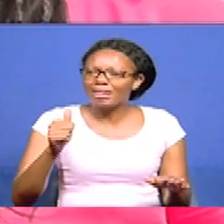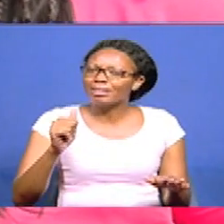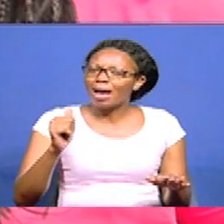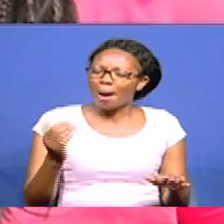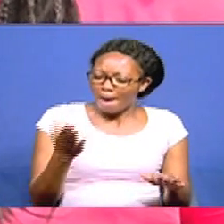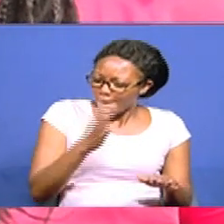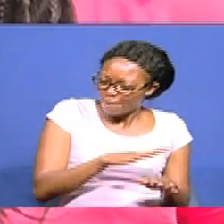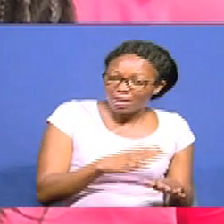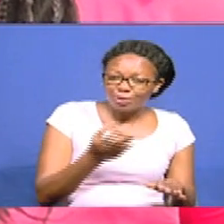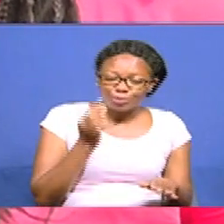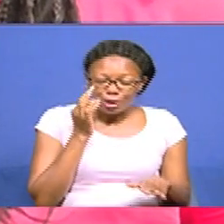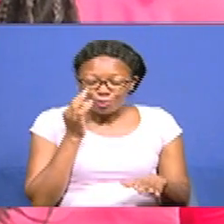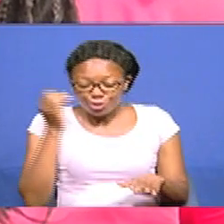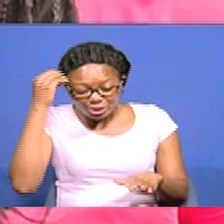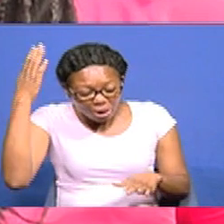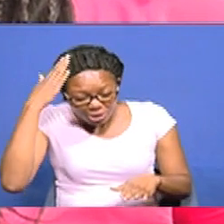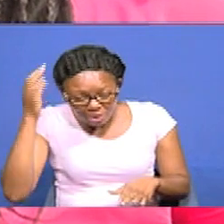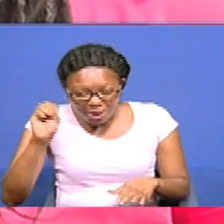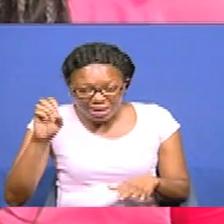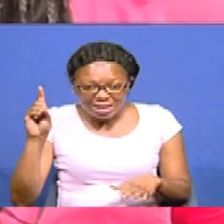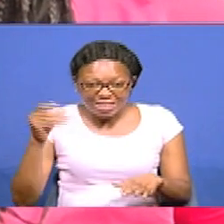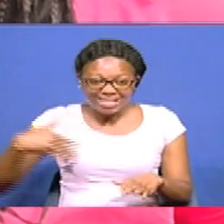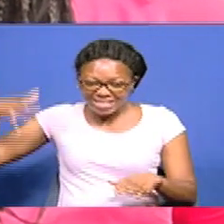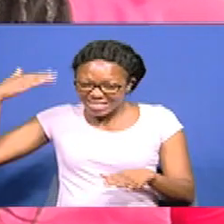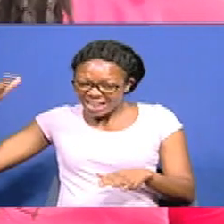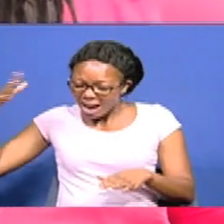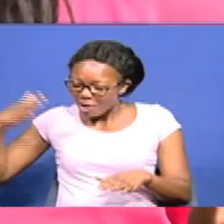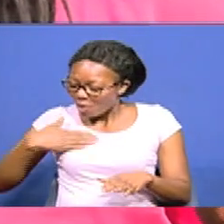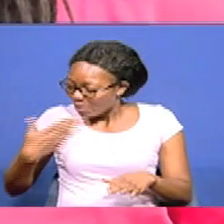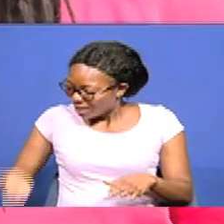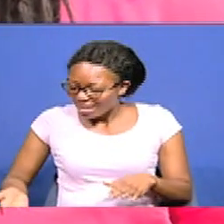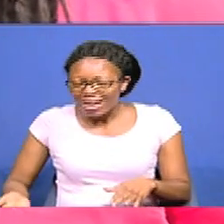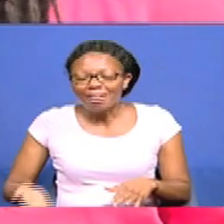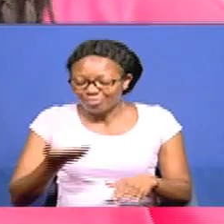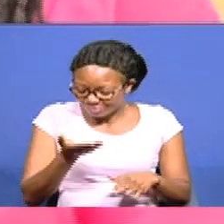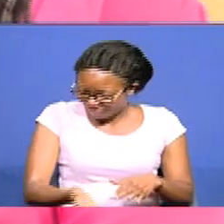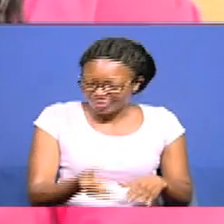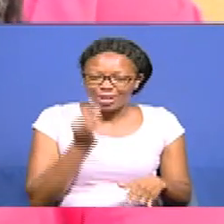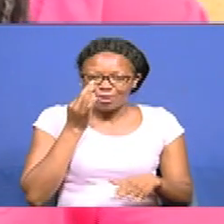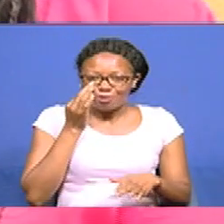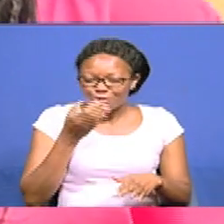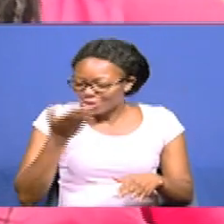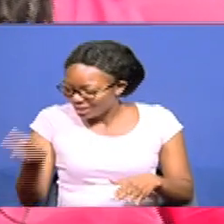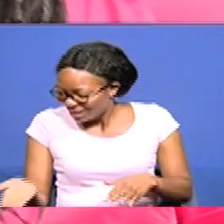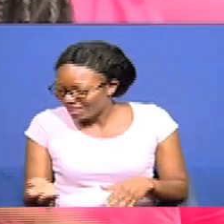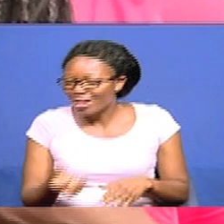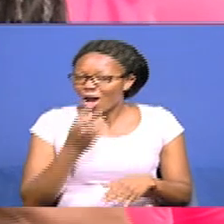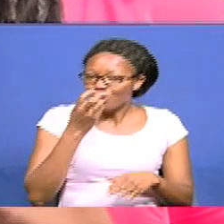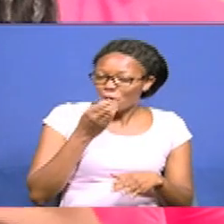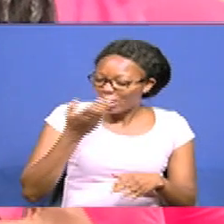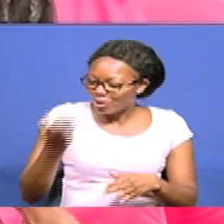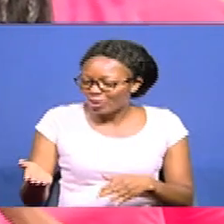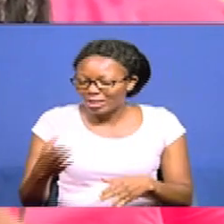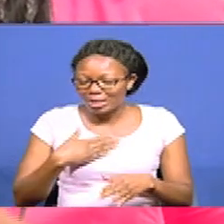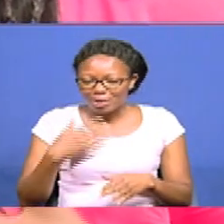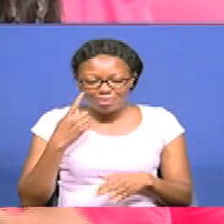matunda. Ananionyesha hii ndio ile miche nilinunua kwako, ndio nimepata nyanya hii, ndio nimepata hoho hii. Hiyo